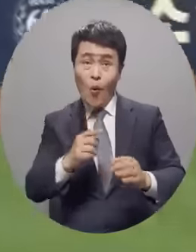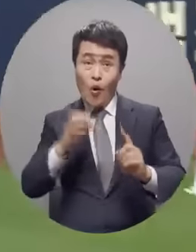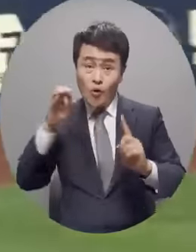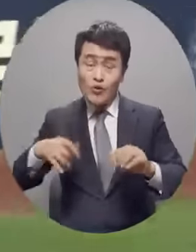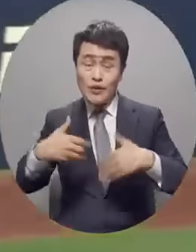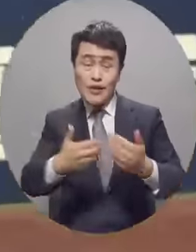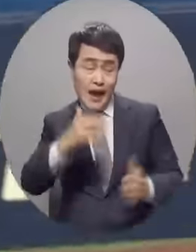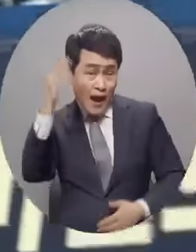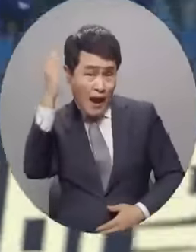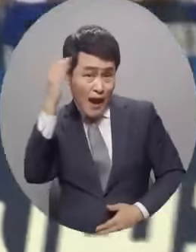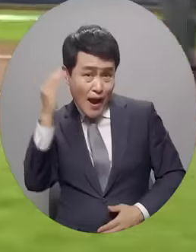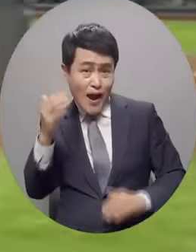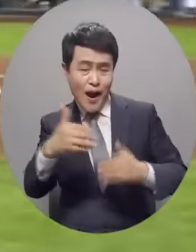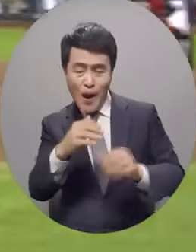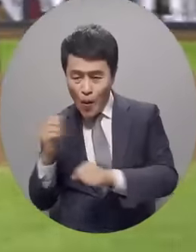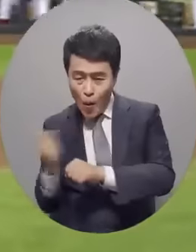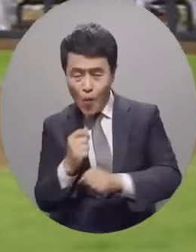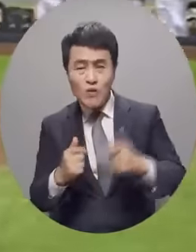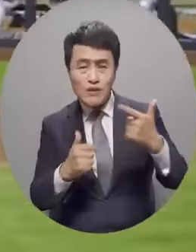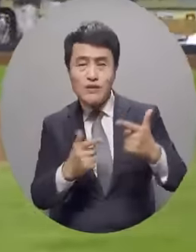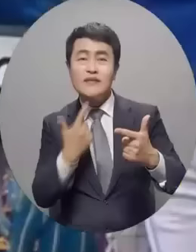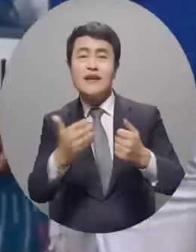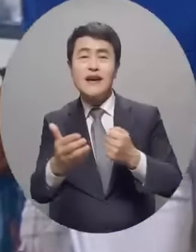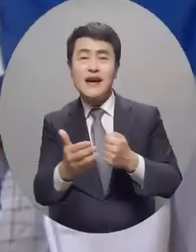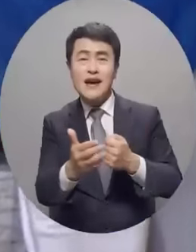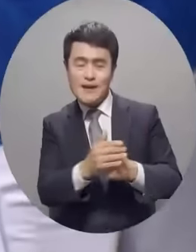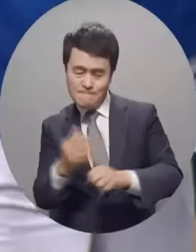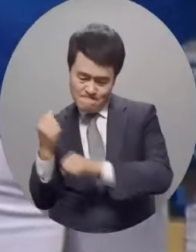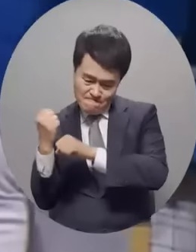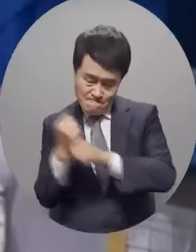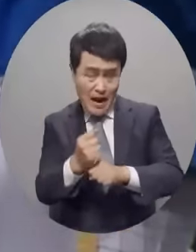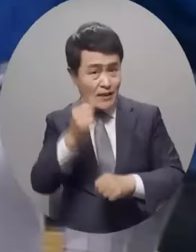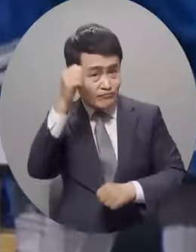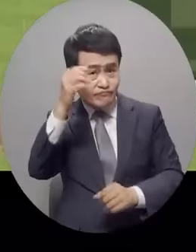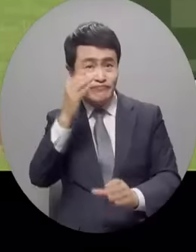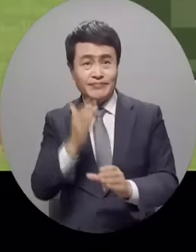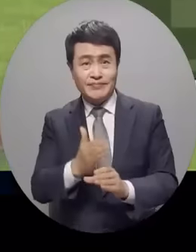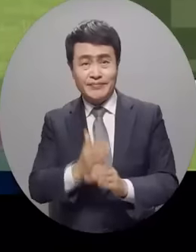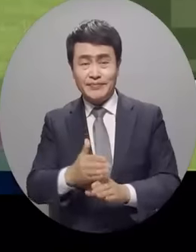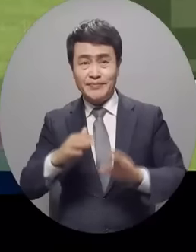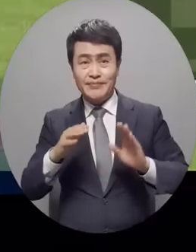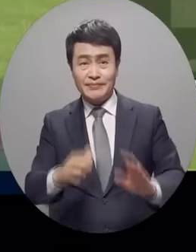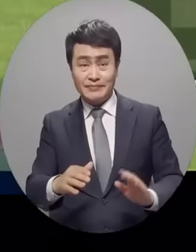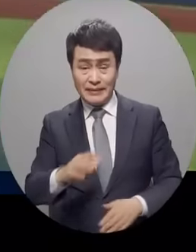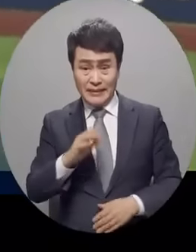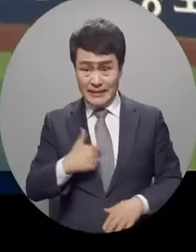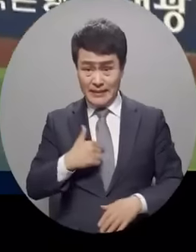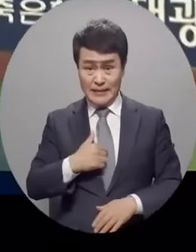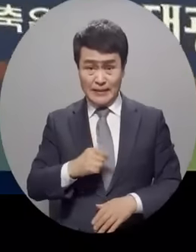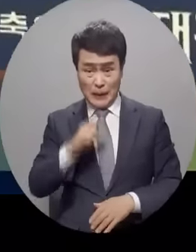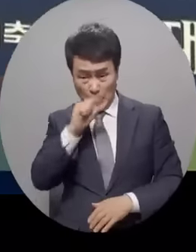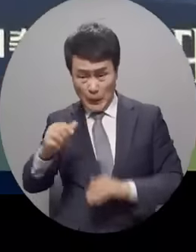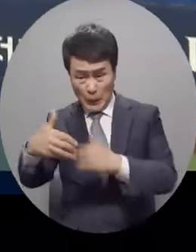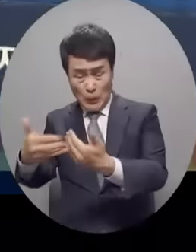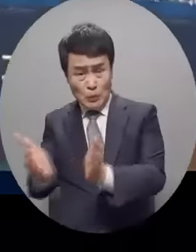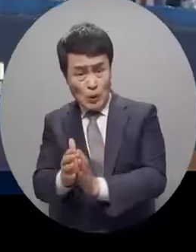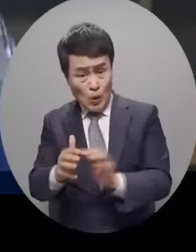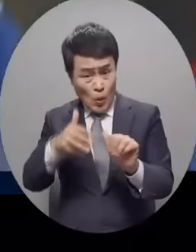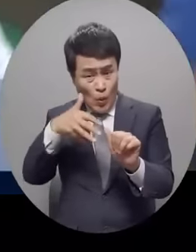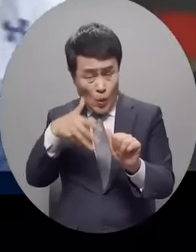한국 시리즈에서도 홈런 6개를 때려낸 장타력에 기대를 걸고 있습니다. 코너에 몰렸기 때문에